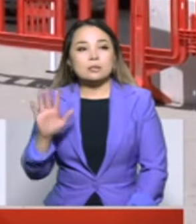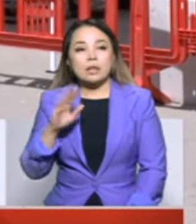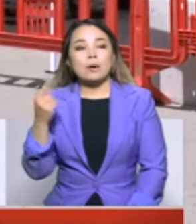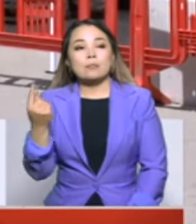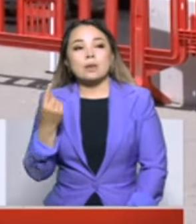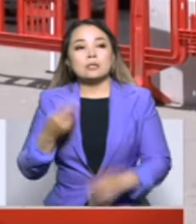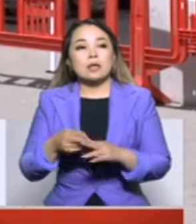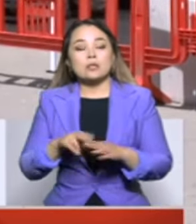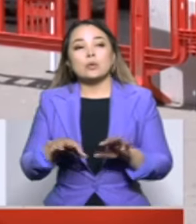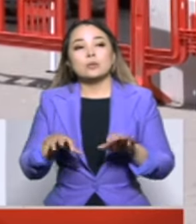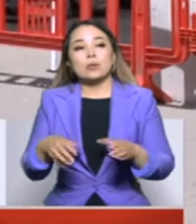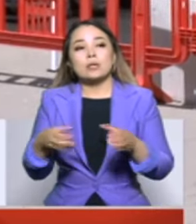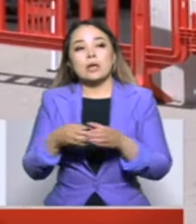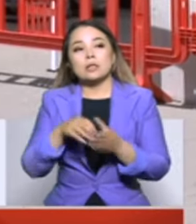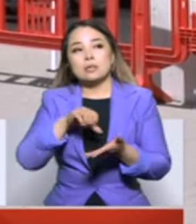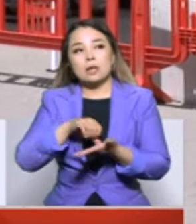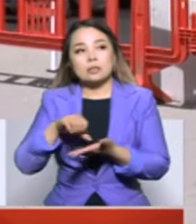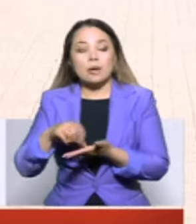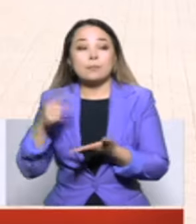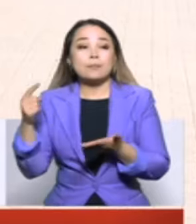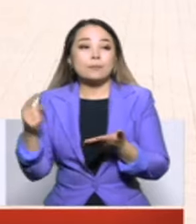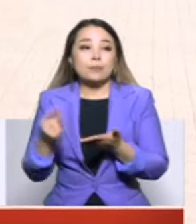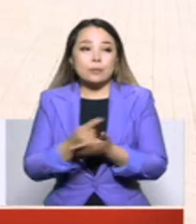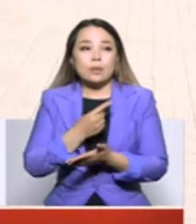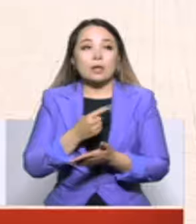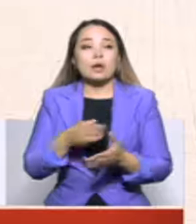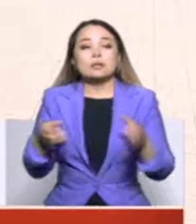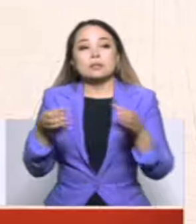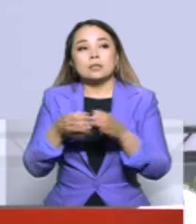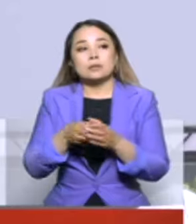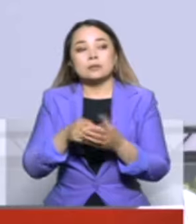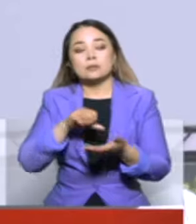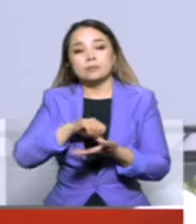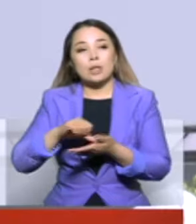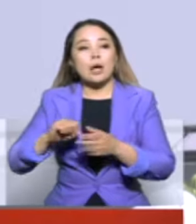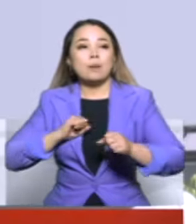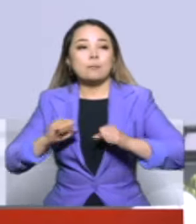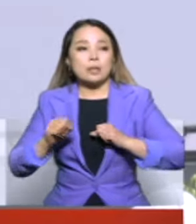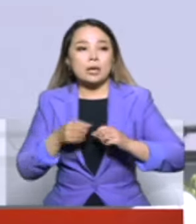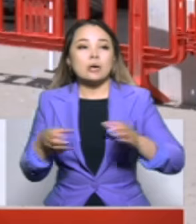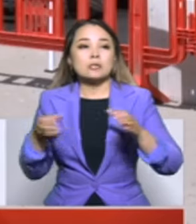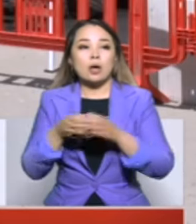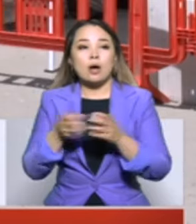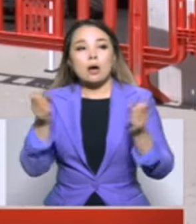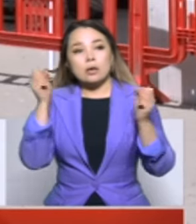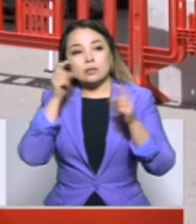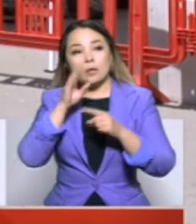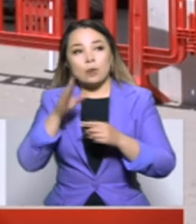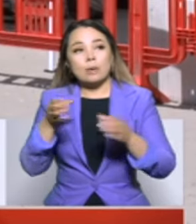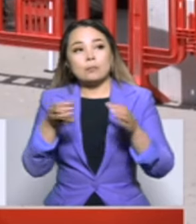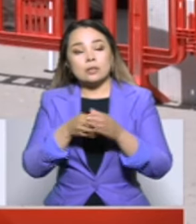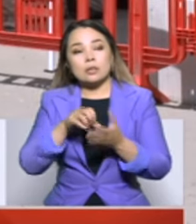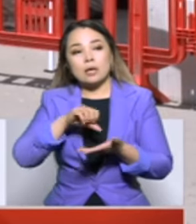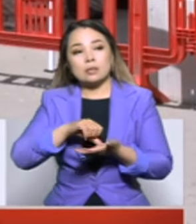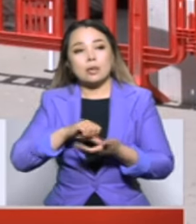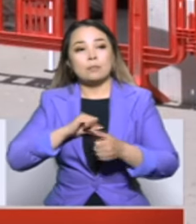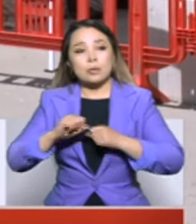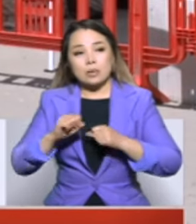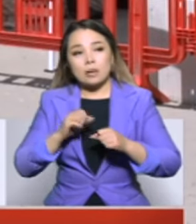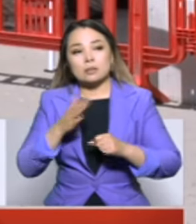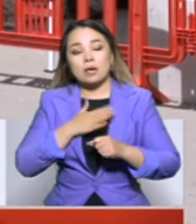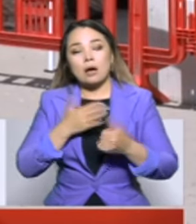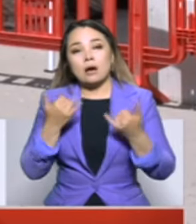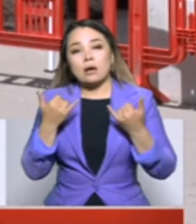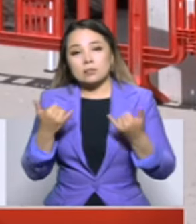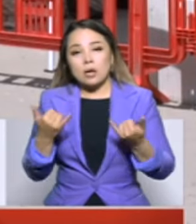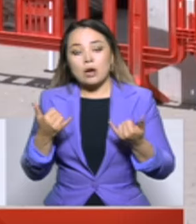біріншілігінің төрешілері алғашқы конгресстен кейін бригада төрешілерді анықталады. Бұл бригаданың бізде